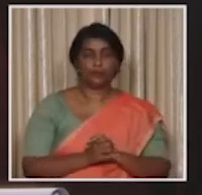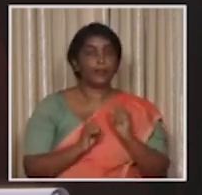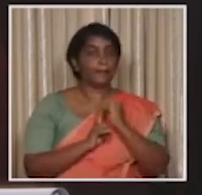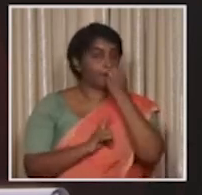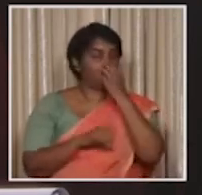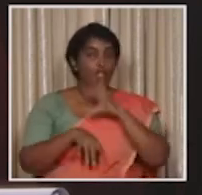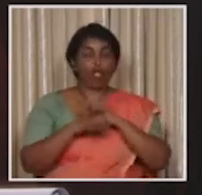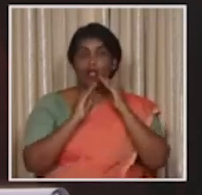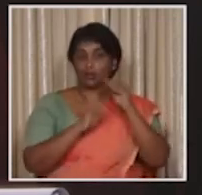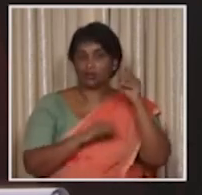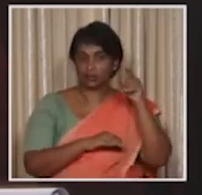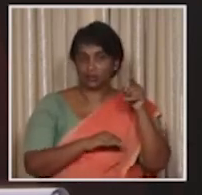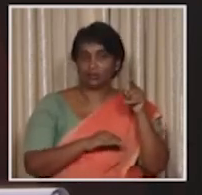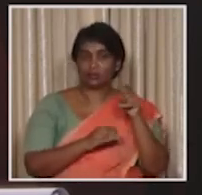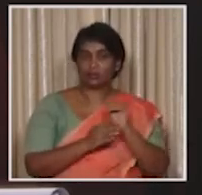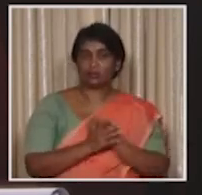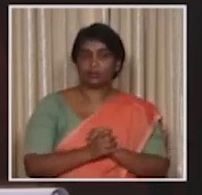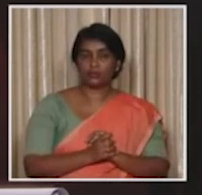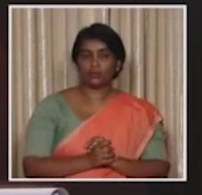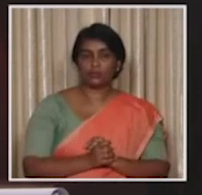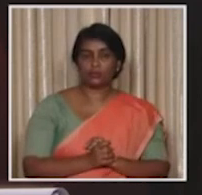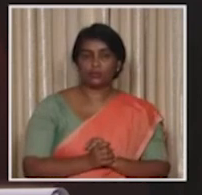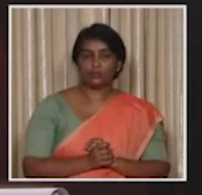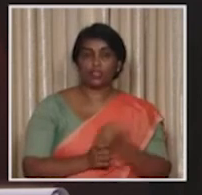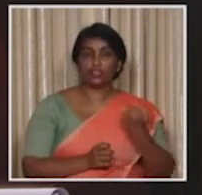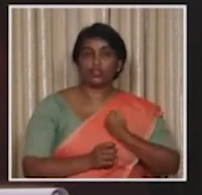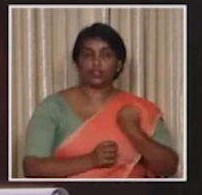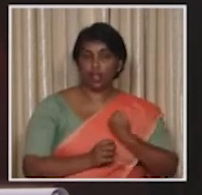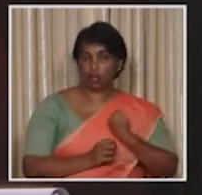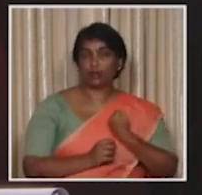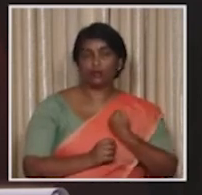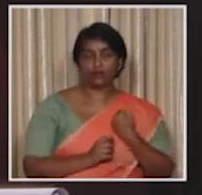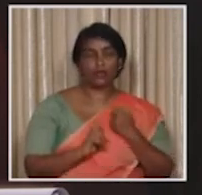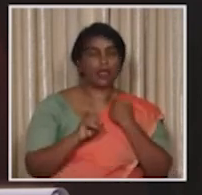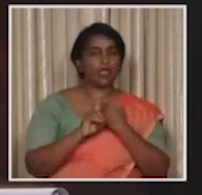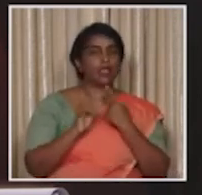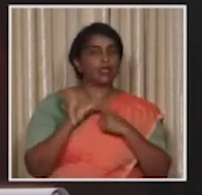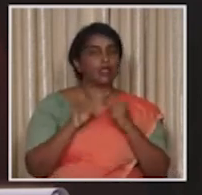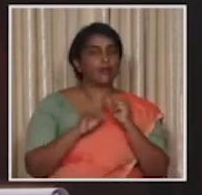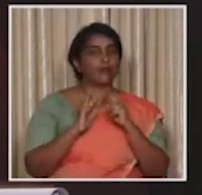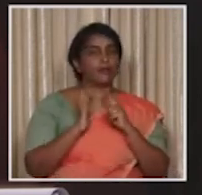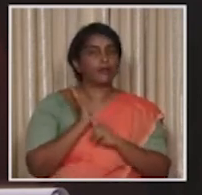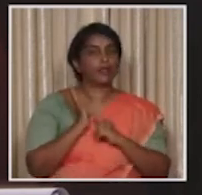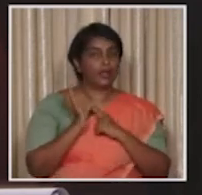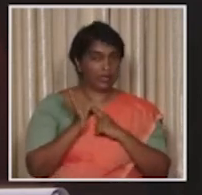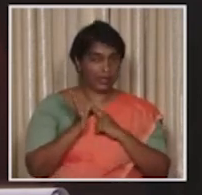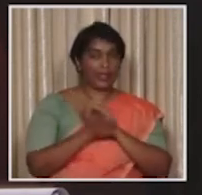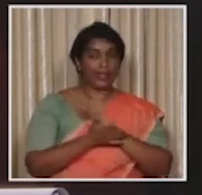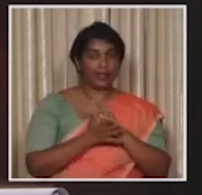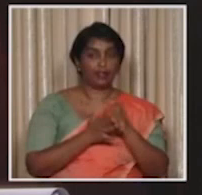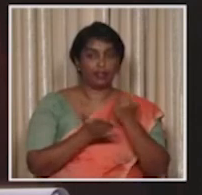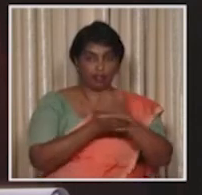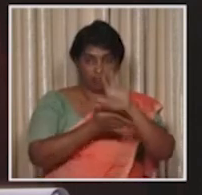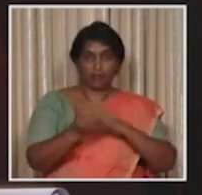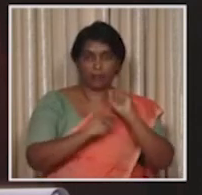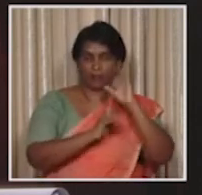පේරාදෙණිය රෝහලේ consultant anesthetist Dr. කපිල හෙට්ටිආරච්චි, එතුමාගේ ලියුම මම හැන්සාඩ් ගත කරනවා, සභාගත